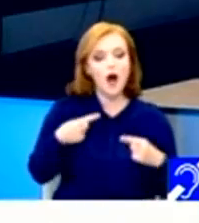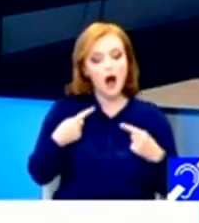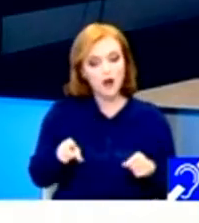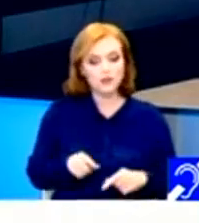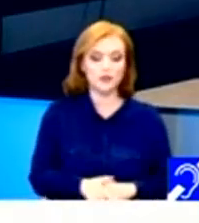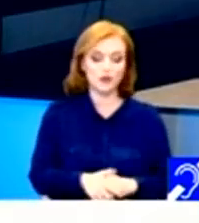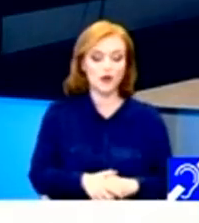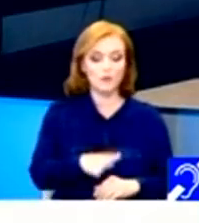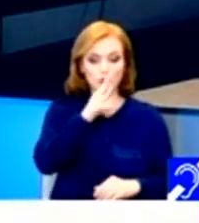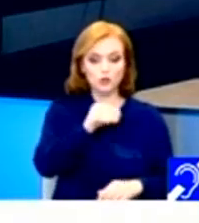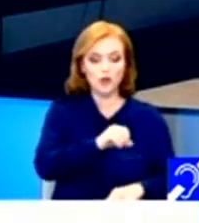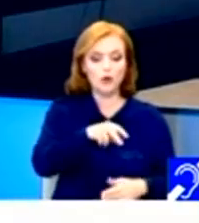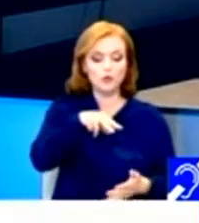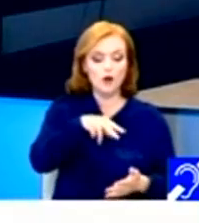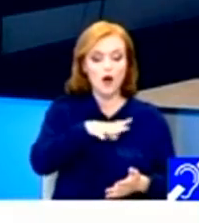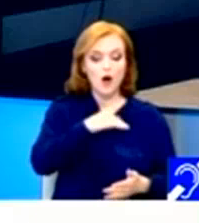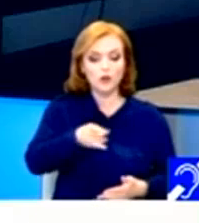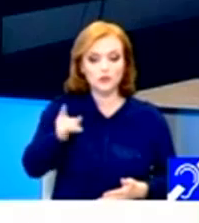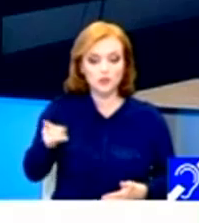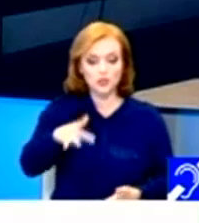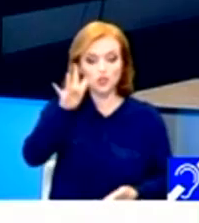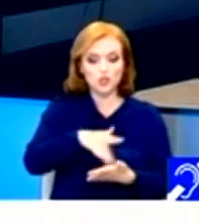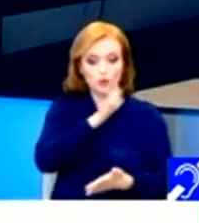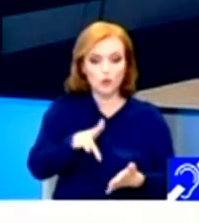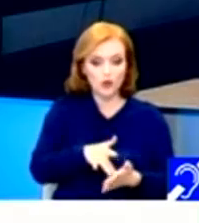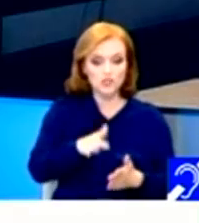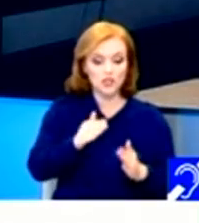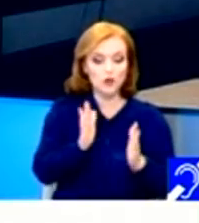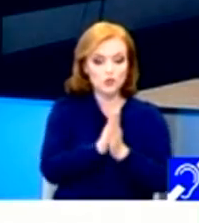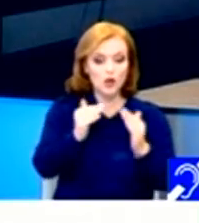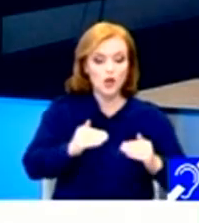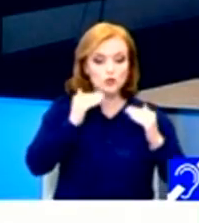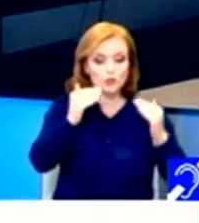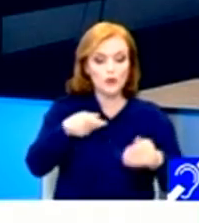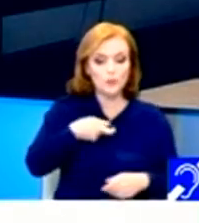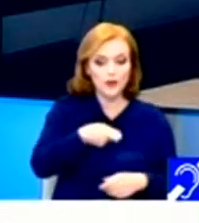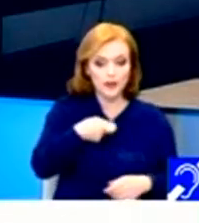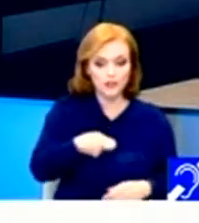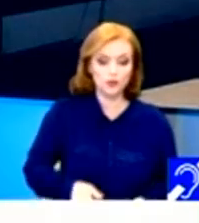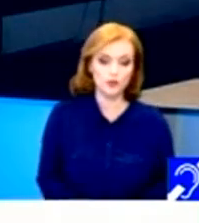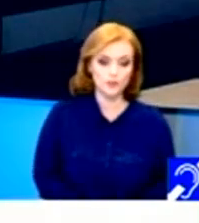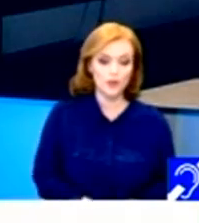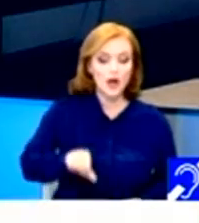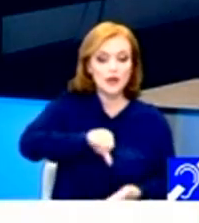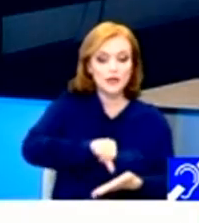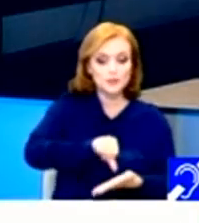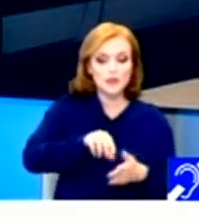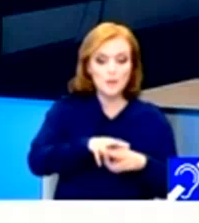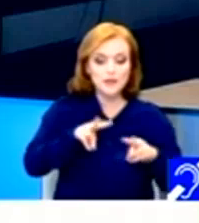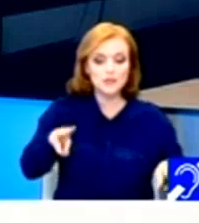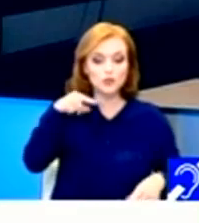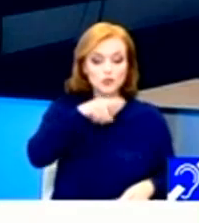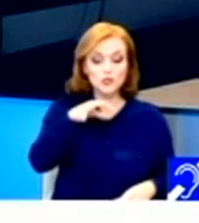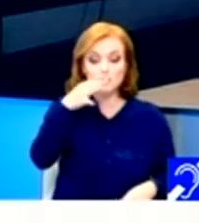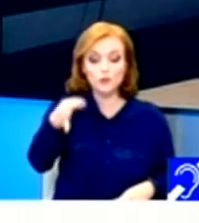piața Marii Adunări Naționale din Chișinău. Transportatorii auto au cerut scumpirea biletelor pe aceste rute. Reprezentanții Ministerului